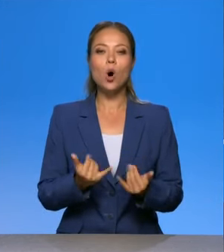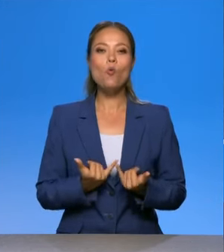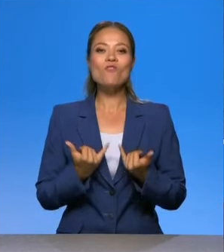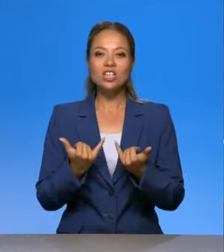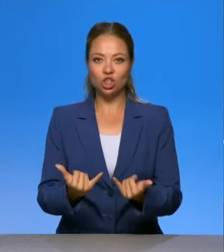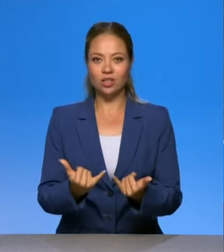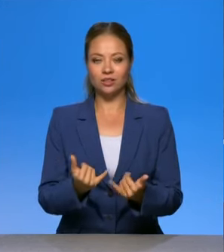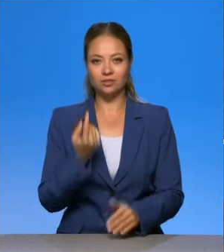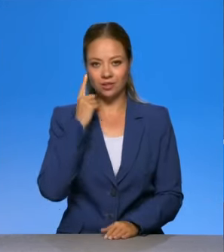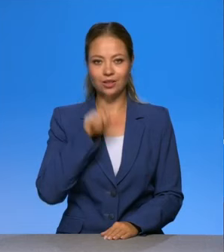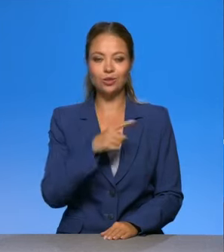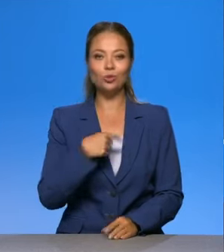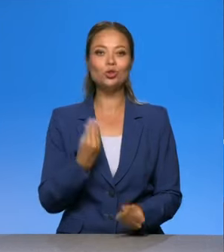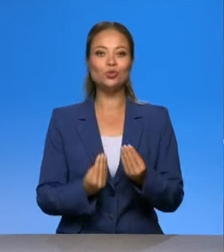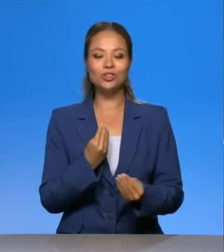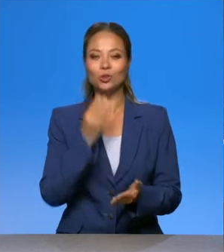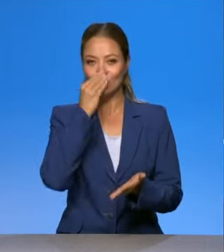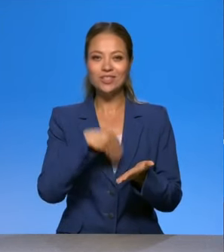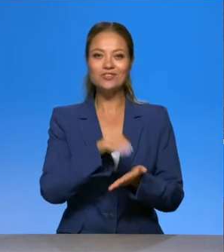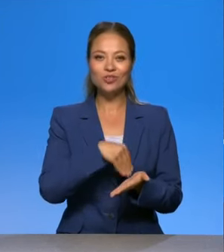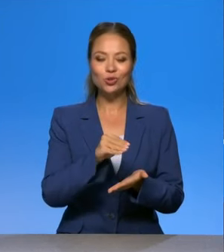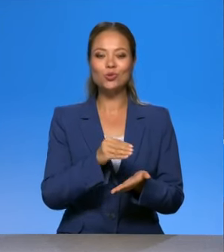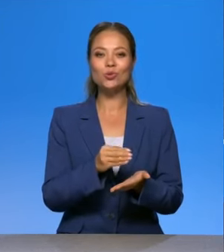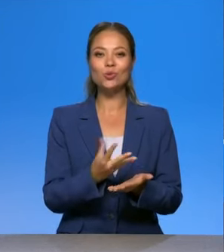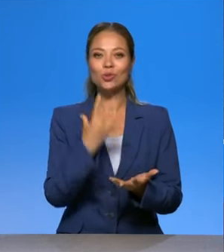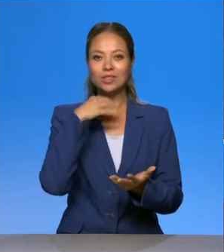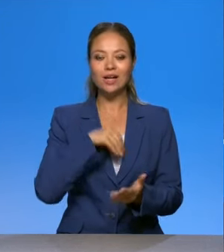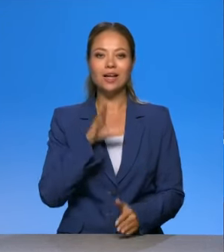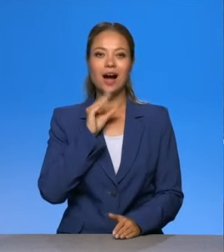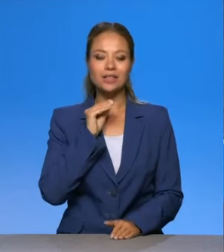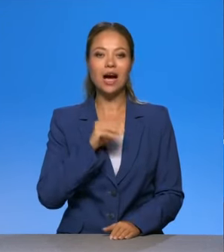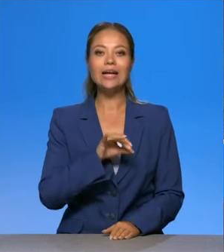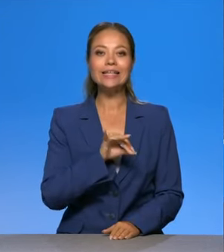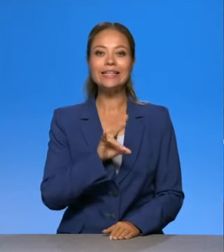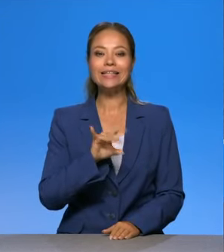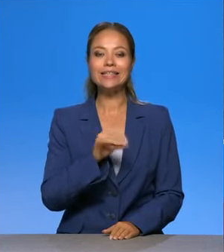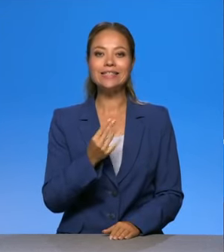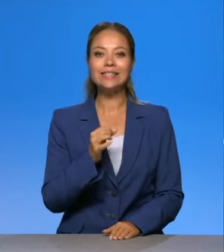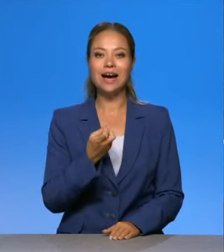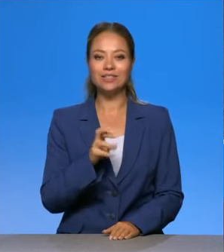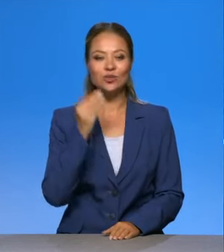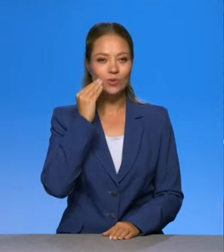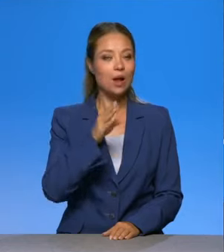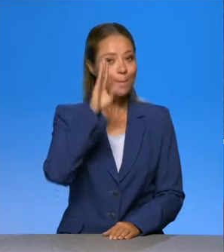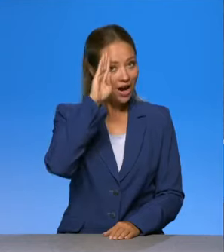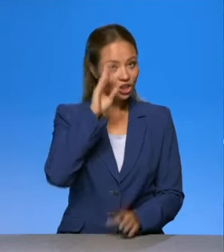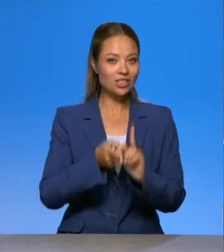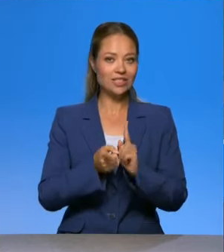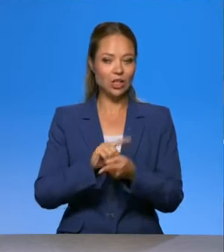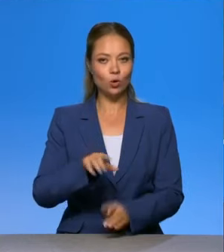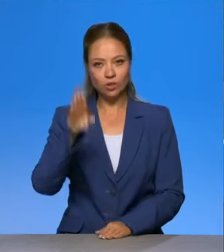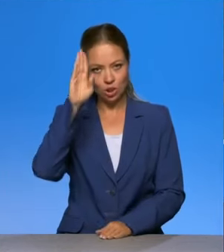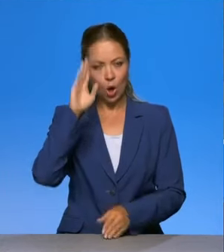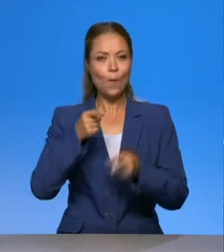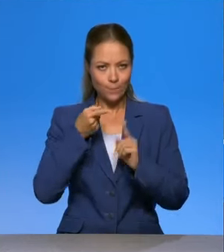Свинью, знаете, мы уже шутили, что едят во время инициации, вот когда там есть посвящение из мальчиков мужчины, дарят